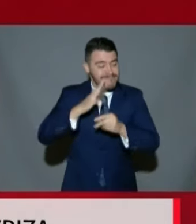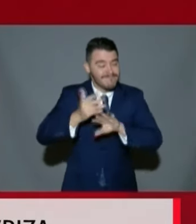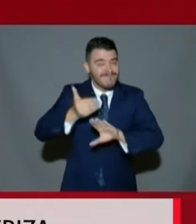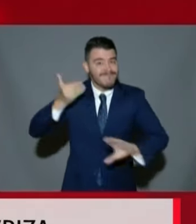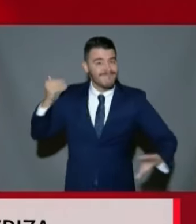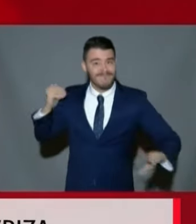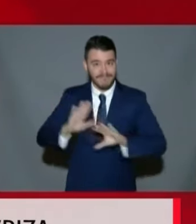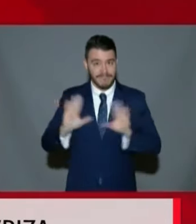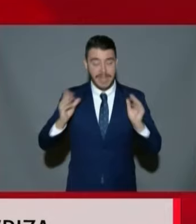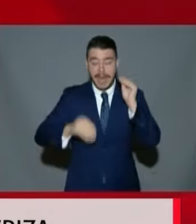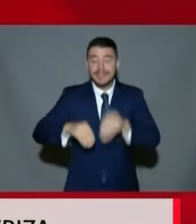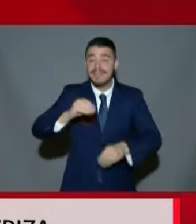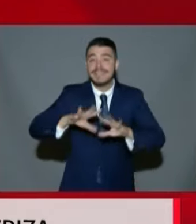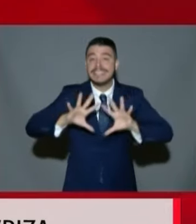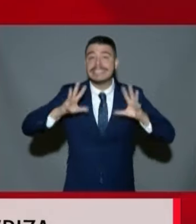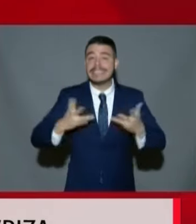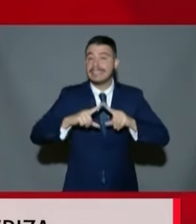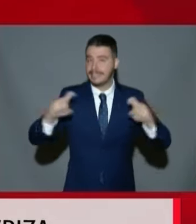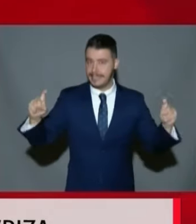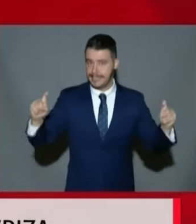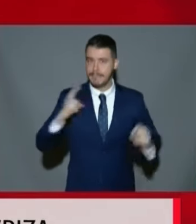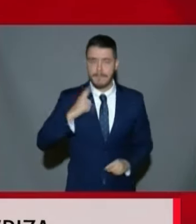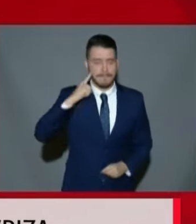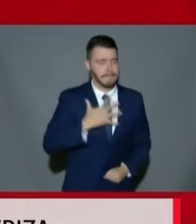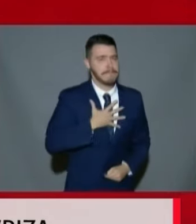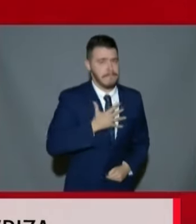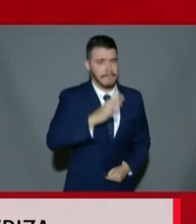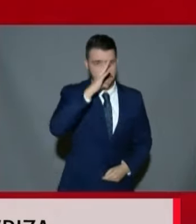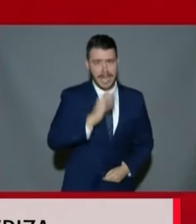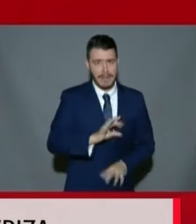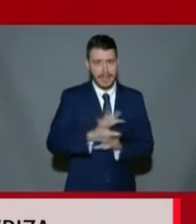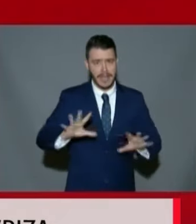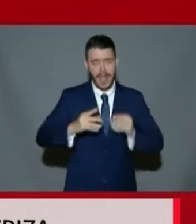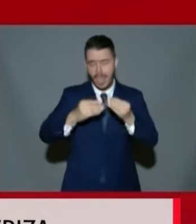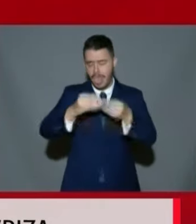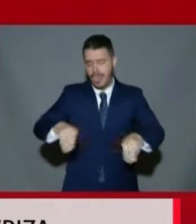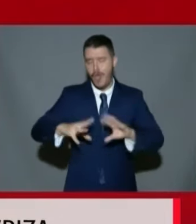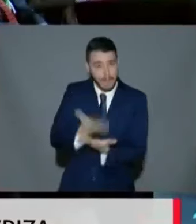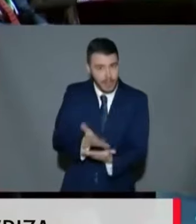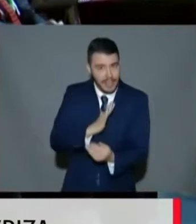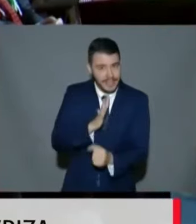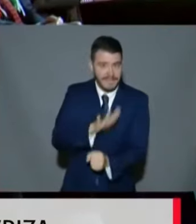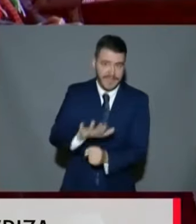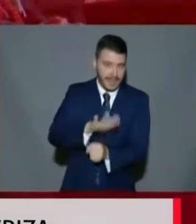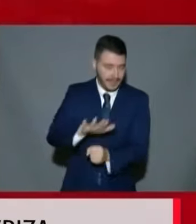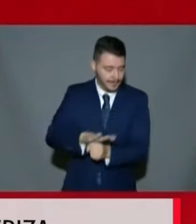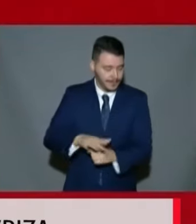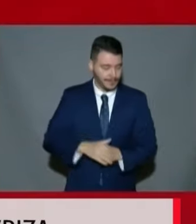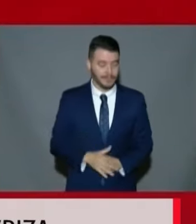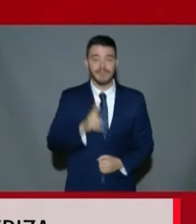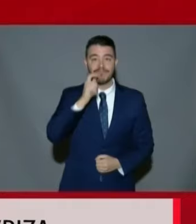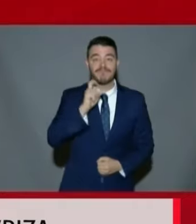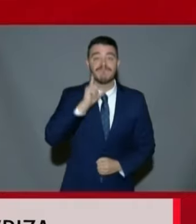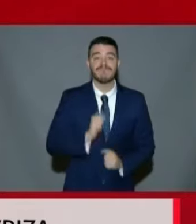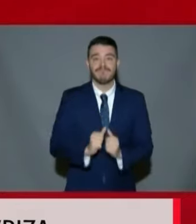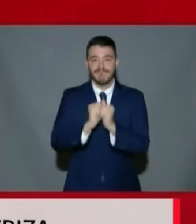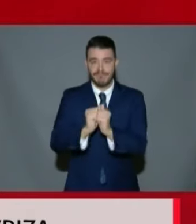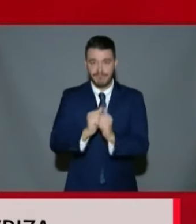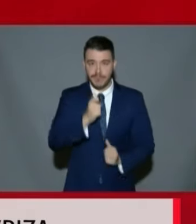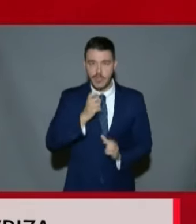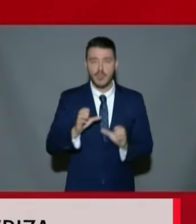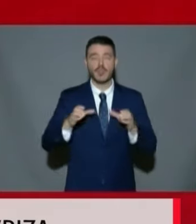οτιδήποτε άλλο στη συνέχεια, το εξής, που νομίζω ότι λύνει διαπαντός όλα τα θέματα τα οποία συζητιώνται. Συντρόφισσες και σύντροφοι, το